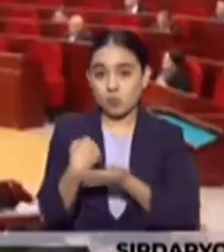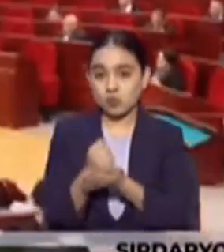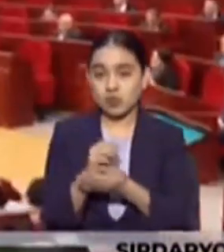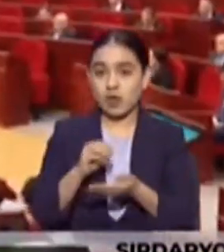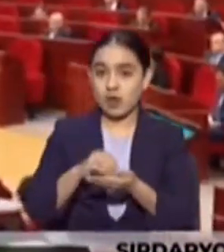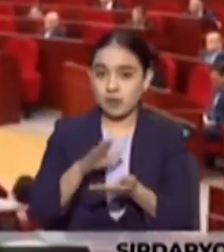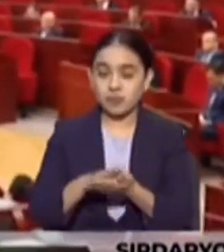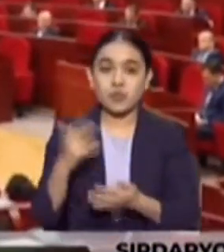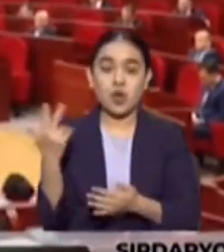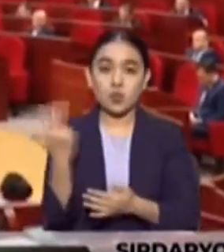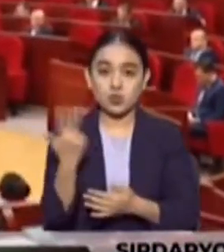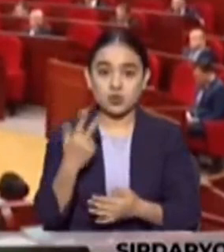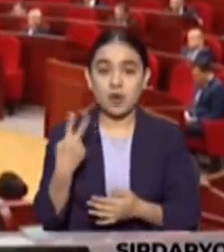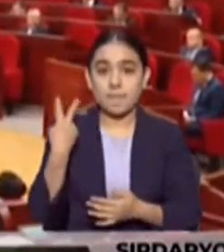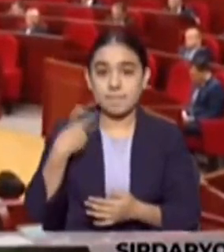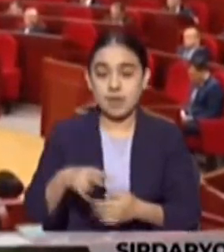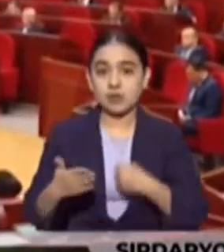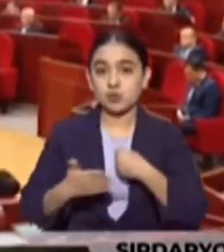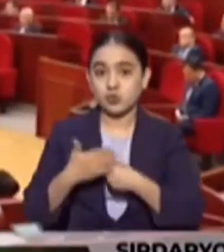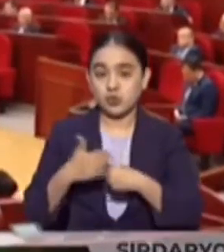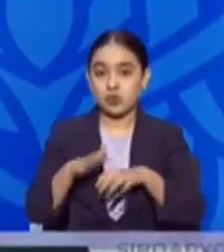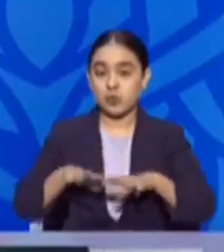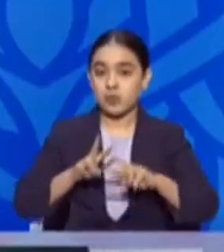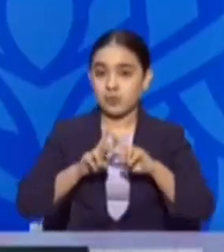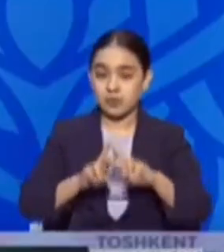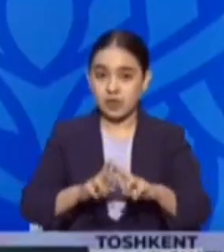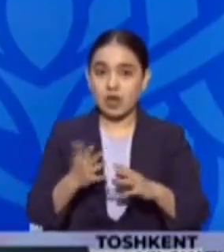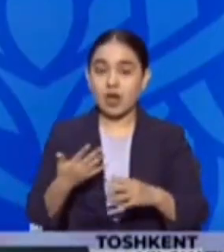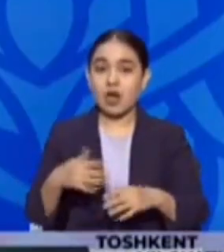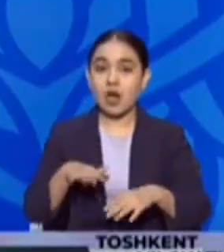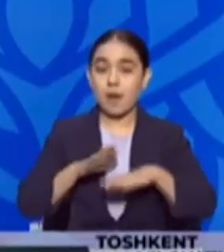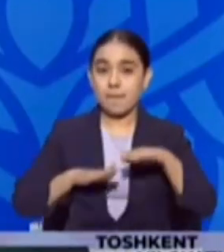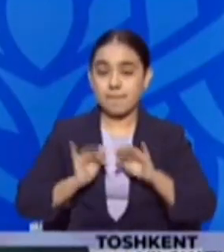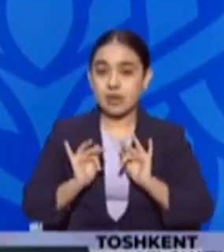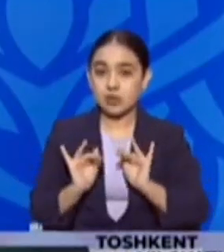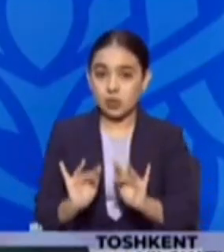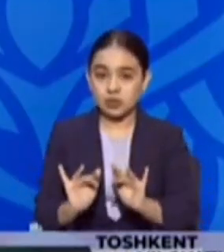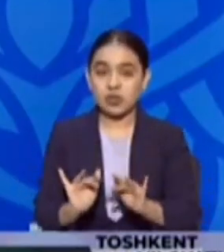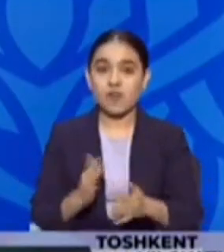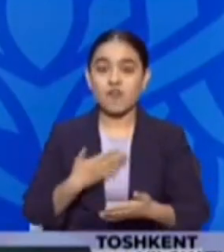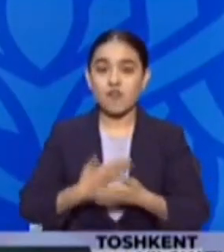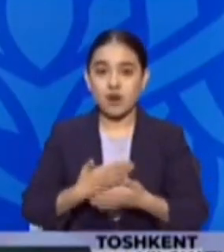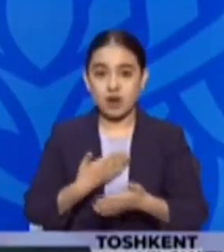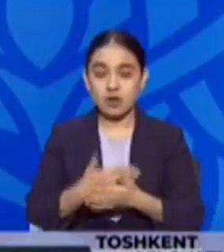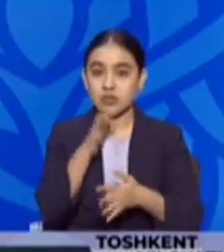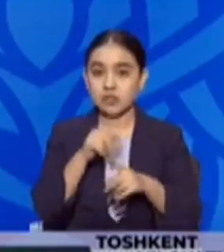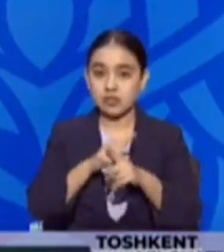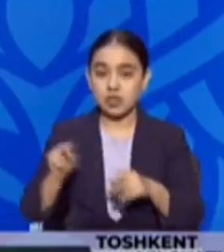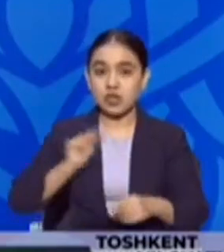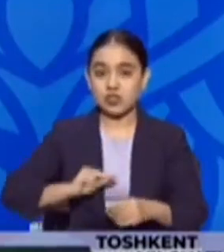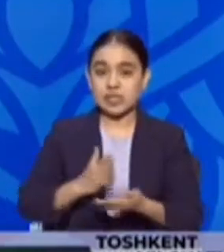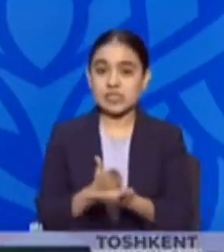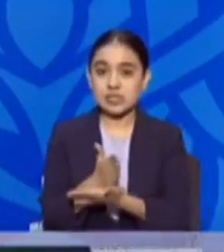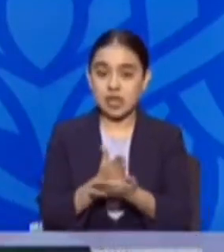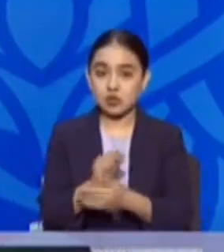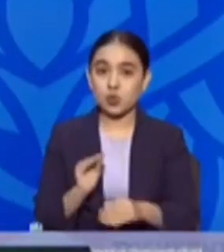qo'yyapmiz. Uchinchidan, mahkumlar jazoni ijro etish muassasalarida amalga oshirilgan faoliyat davri ish